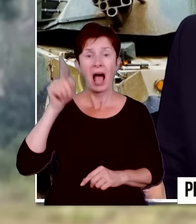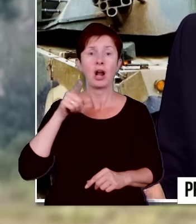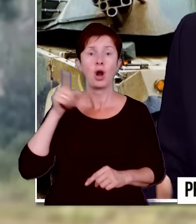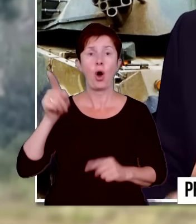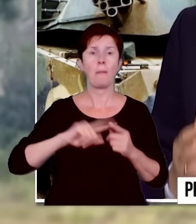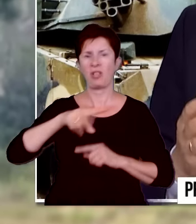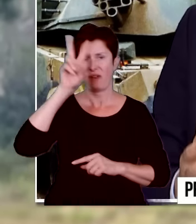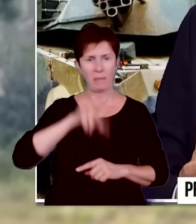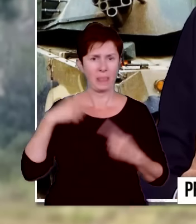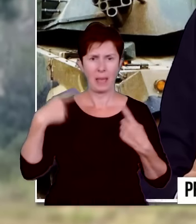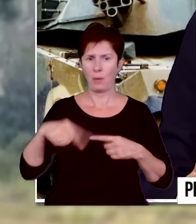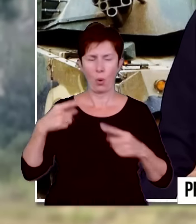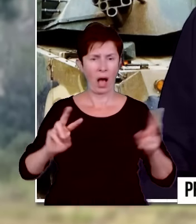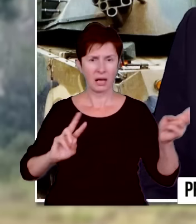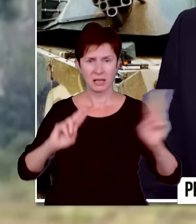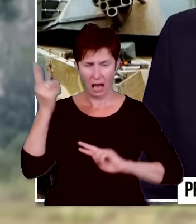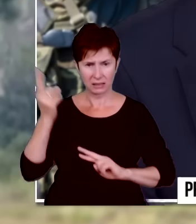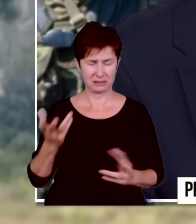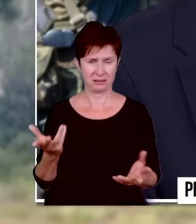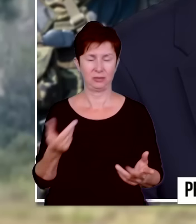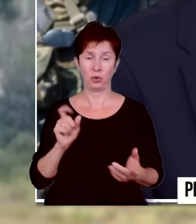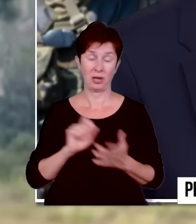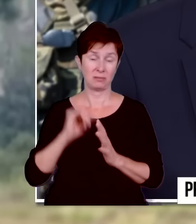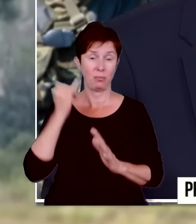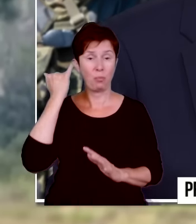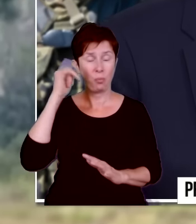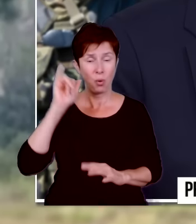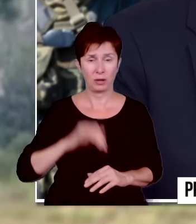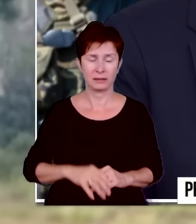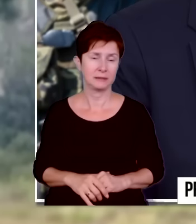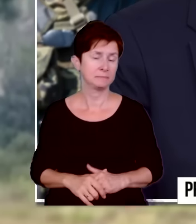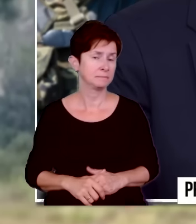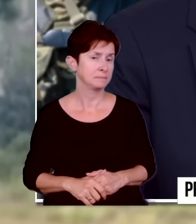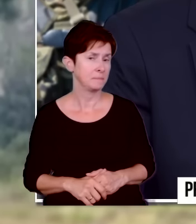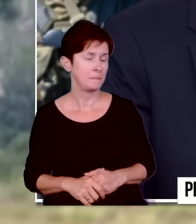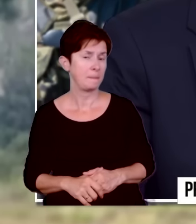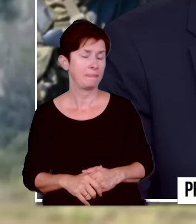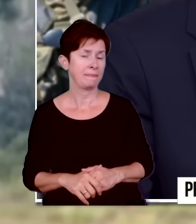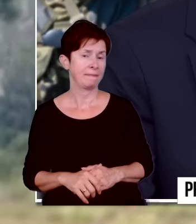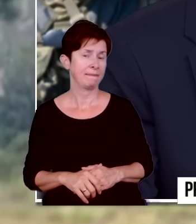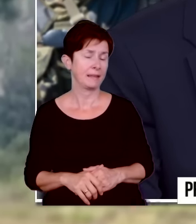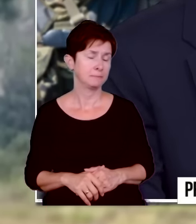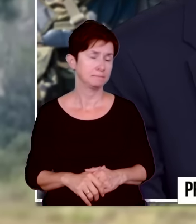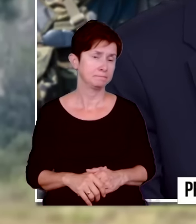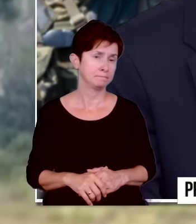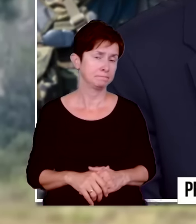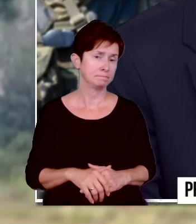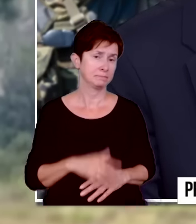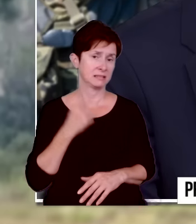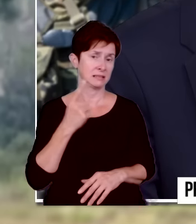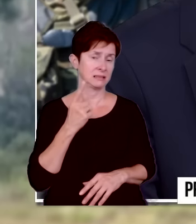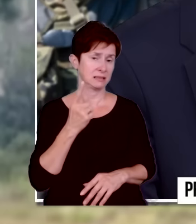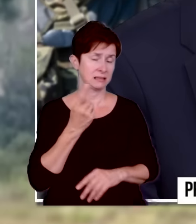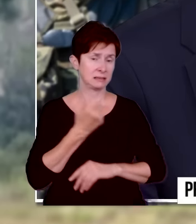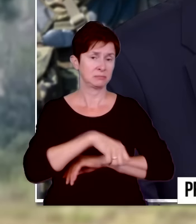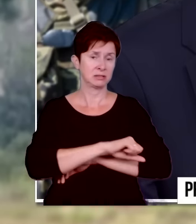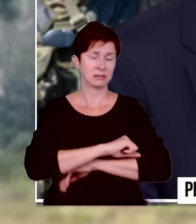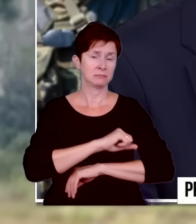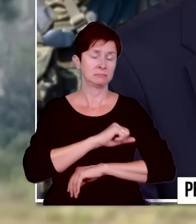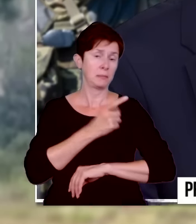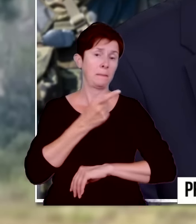tyle ważne żeby zareagować to jest już błąd al z drugiej strony też SK Jesteśmy przy tej sytuacji sam wicepremier deklarował